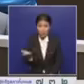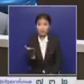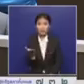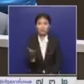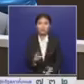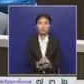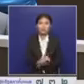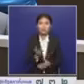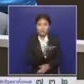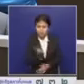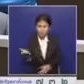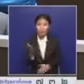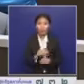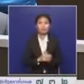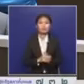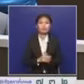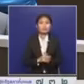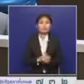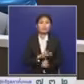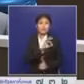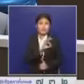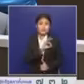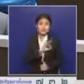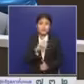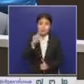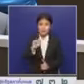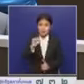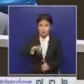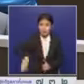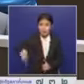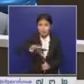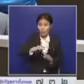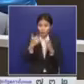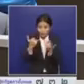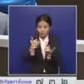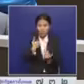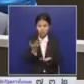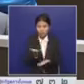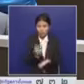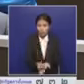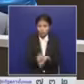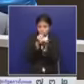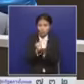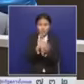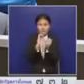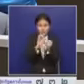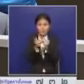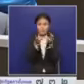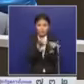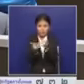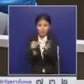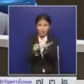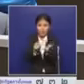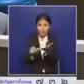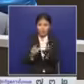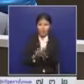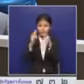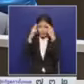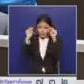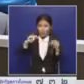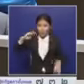ไม่ลุกขึ้นอภิปรายวันนี้เราเสนอทางออกกันสิครับสิ่งไหนที่พลเอกประยุทธ